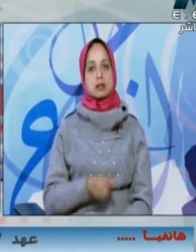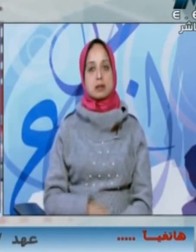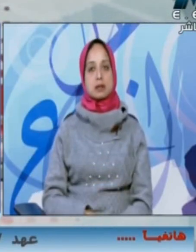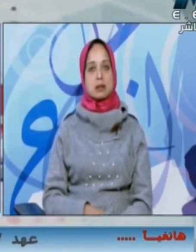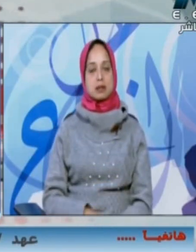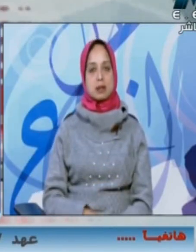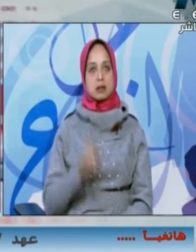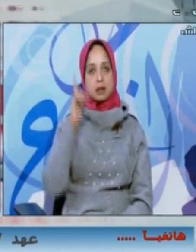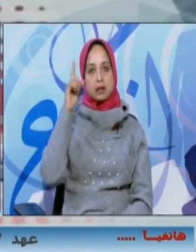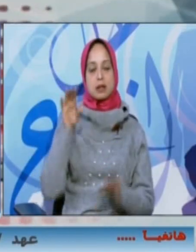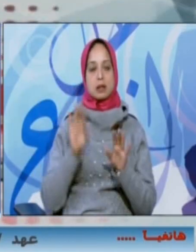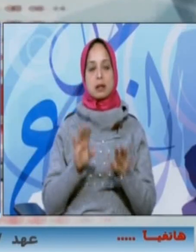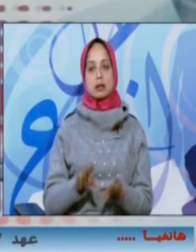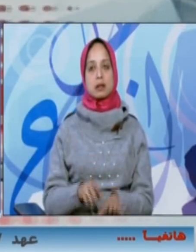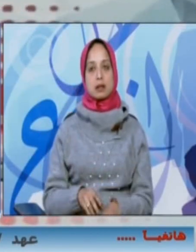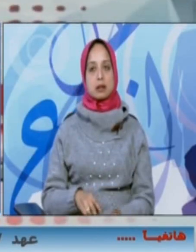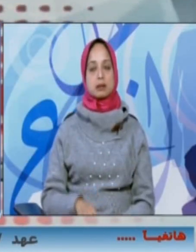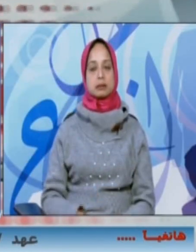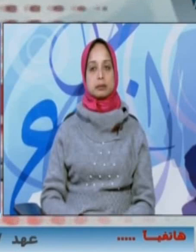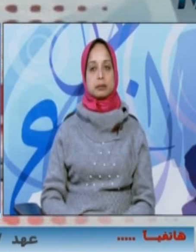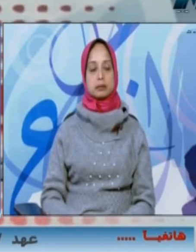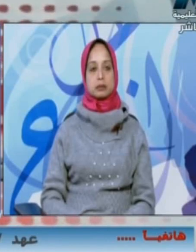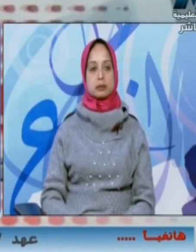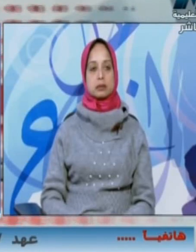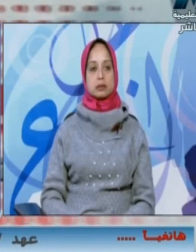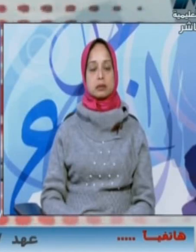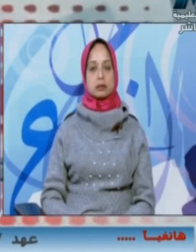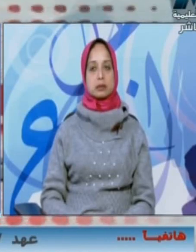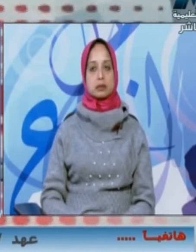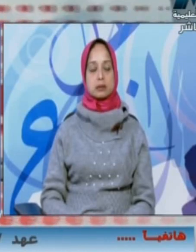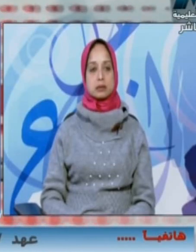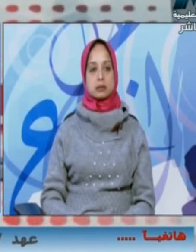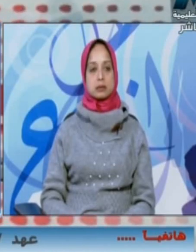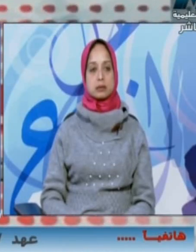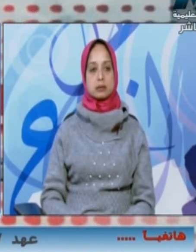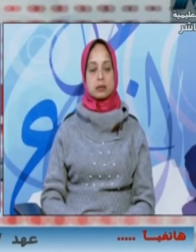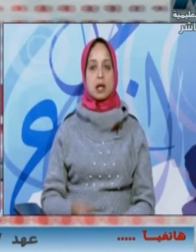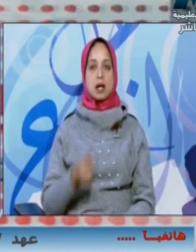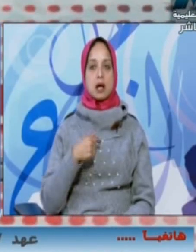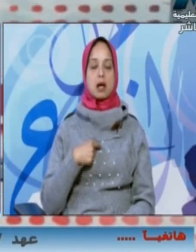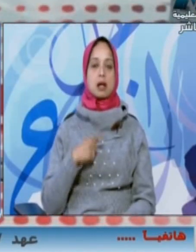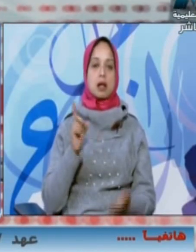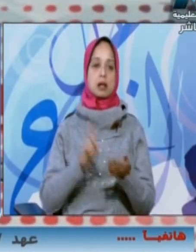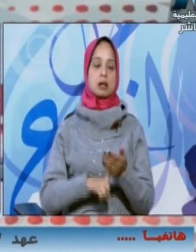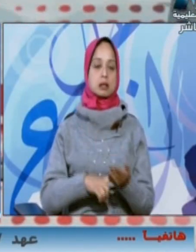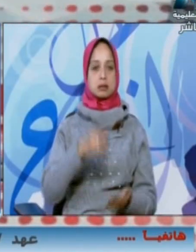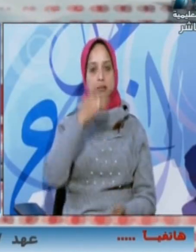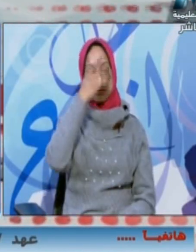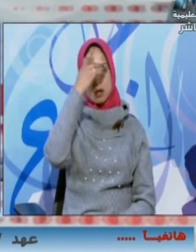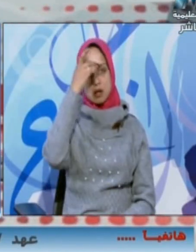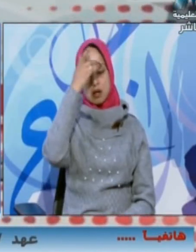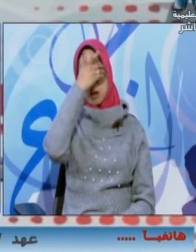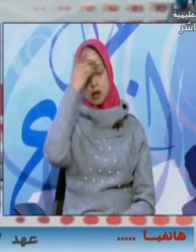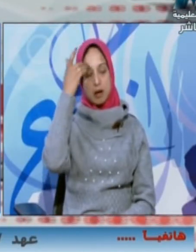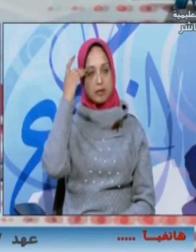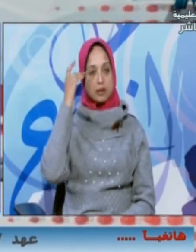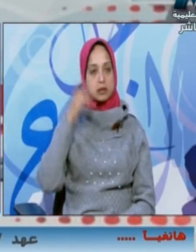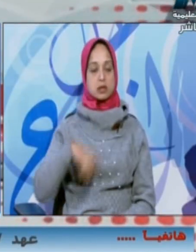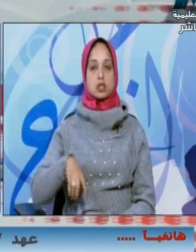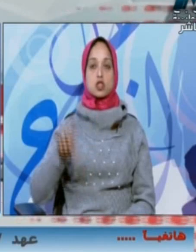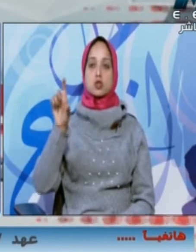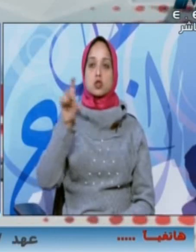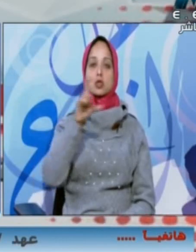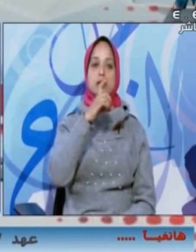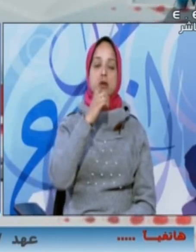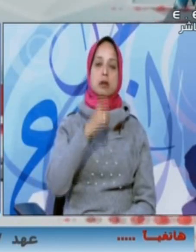احمد؟ لو سمحت انا مطالب بحفظ الشهور في كل تاريخ. حفظ الشهور؟ في كل